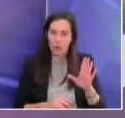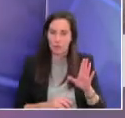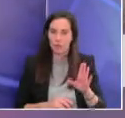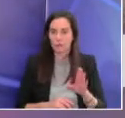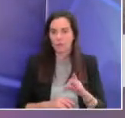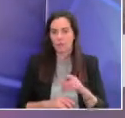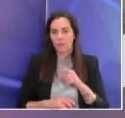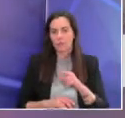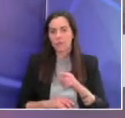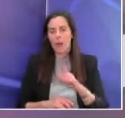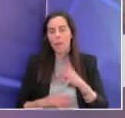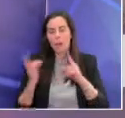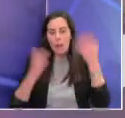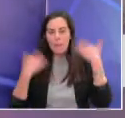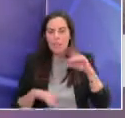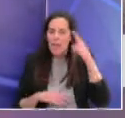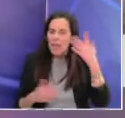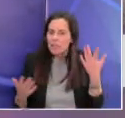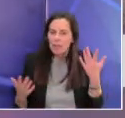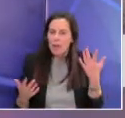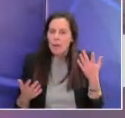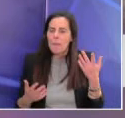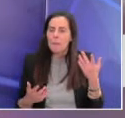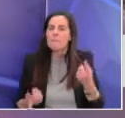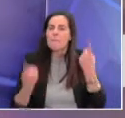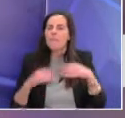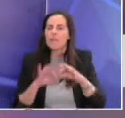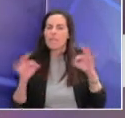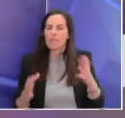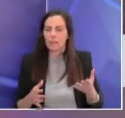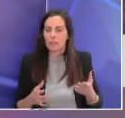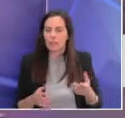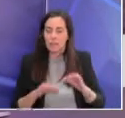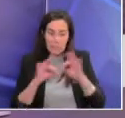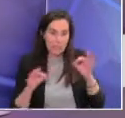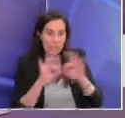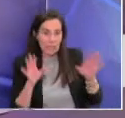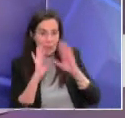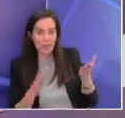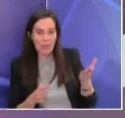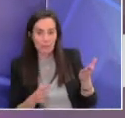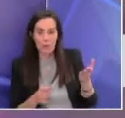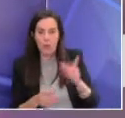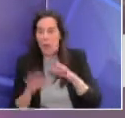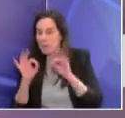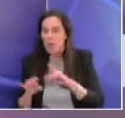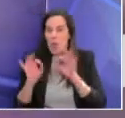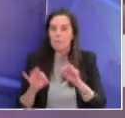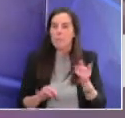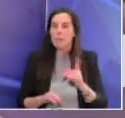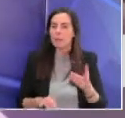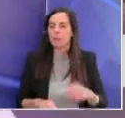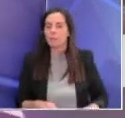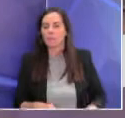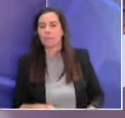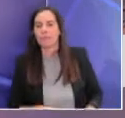הערבי, מה שהיה במצרים, לך תדע, מאיפה זה התחיל מהפייסבוק? לא, אבל לך תדע אם זה היה אמיתי, לא היה אמיתי, מי? הרי יש